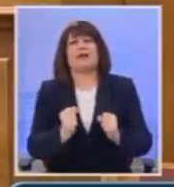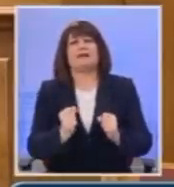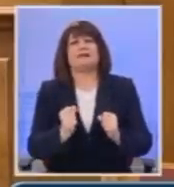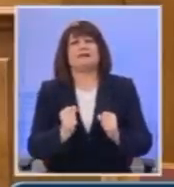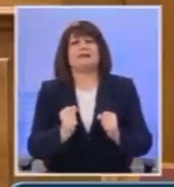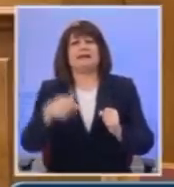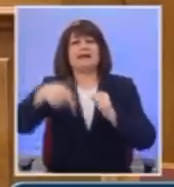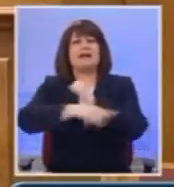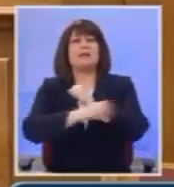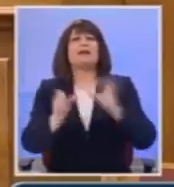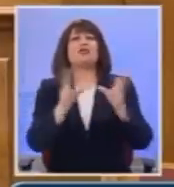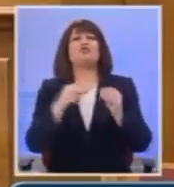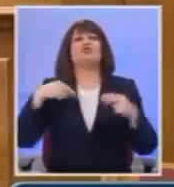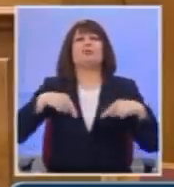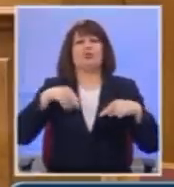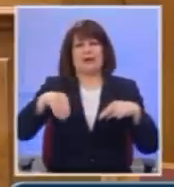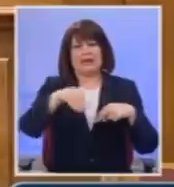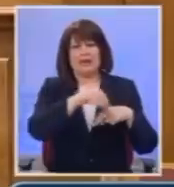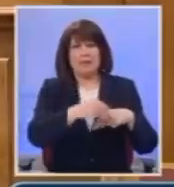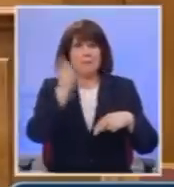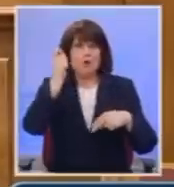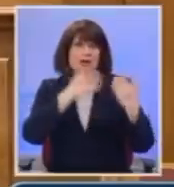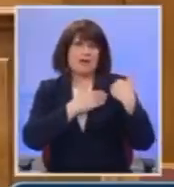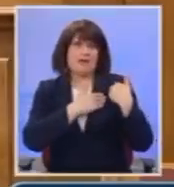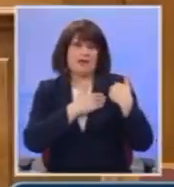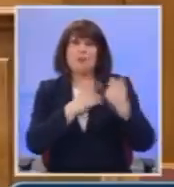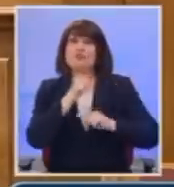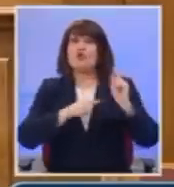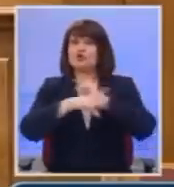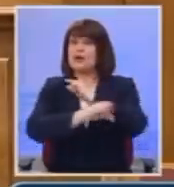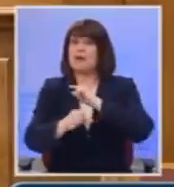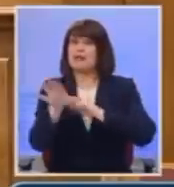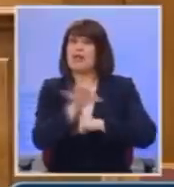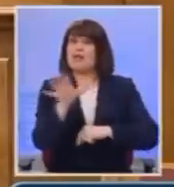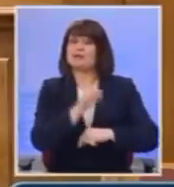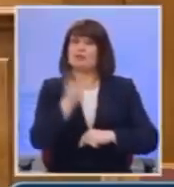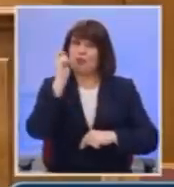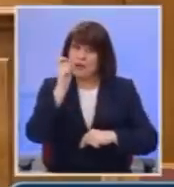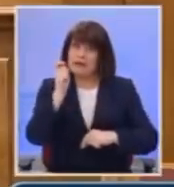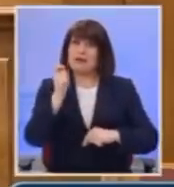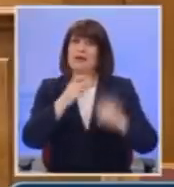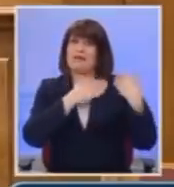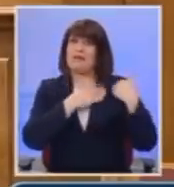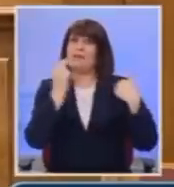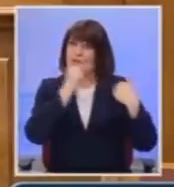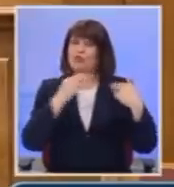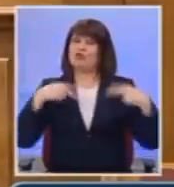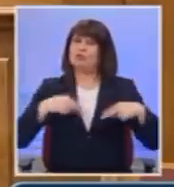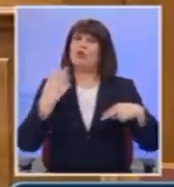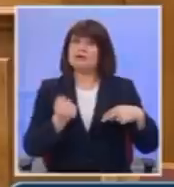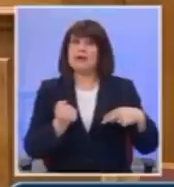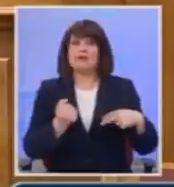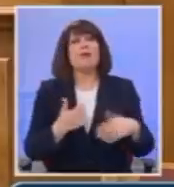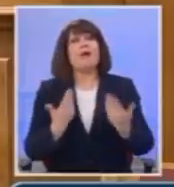Υπουργείων. Η Γενική Γραμματεία των Υπουργείων είναι πολιτική ευθύνη. Εκεί έχει την πολιτική ευθύνη ο Υπουργός και ο Πρωθυπουργός ακόμα.